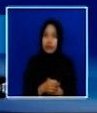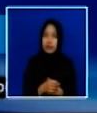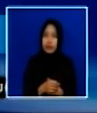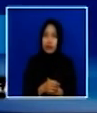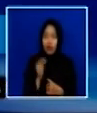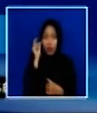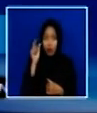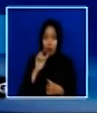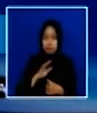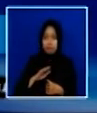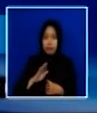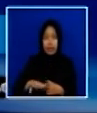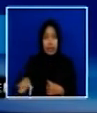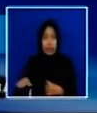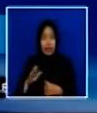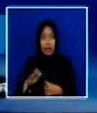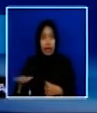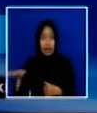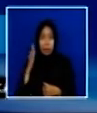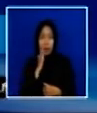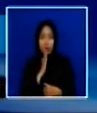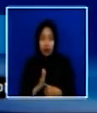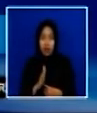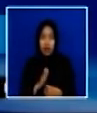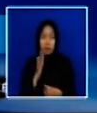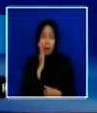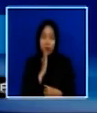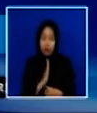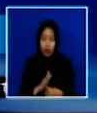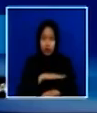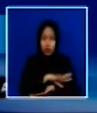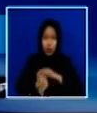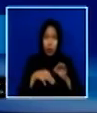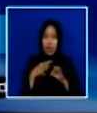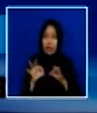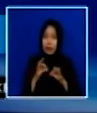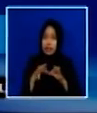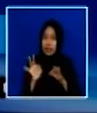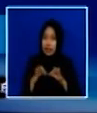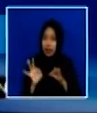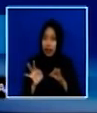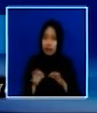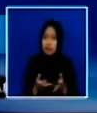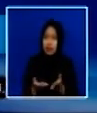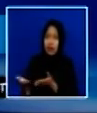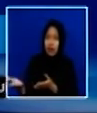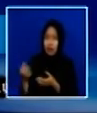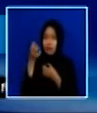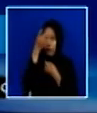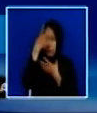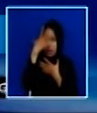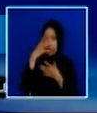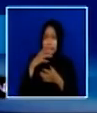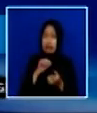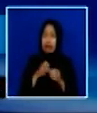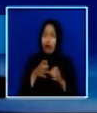adik-adik karang taruna maupun pemuda yang dihadapi seluruh Kabupaten Pacitan gunakan teknologi informasi ini dengan